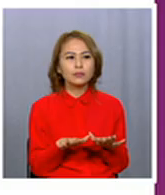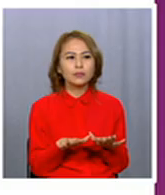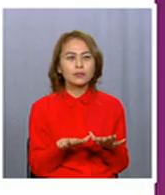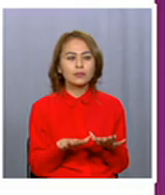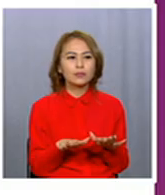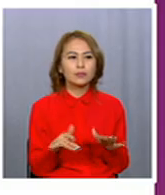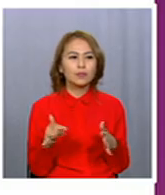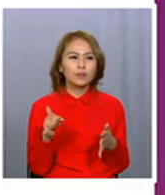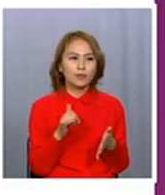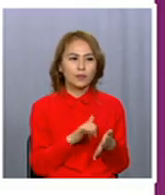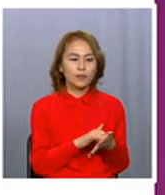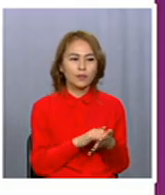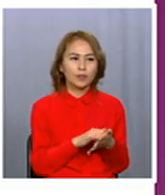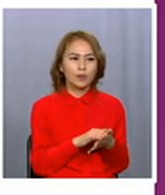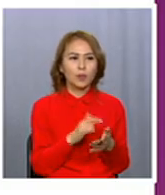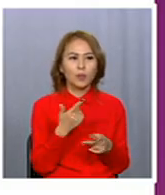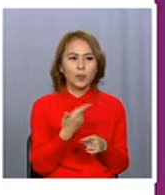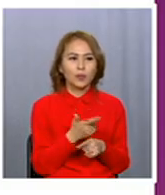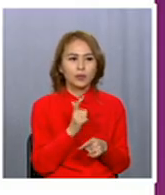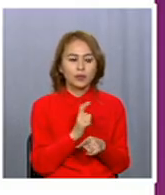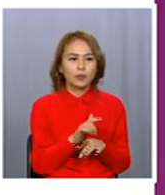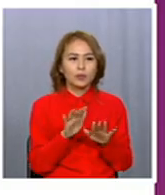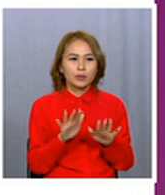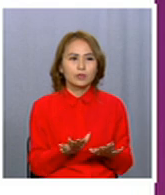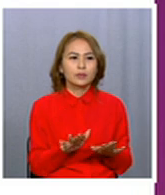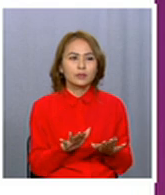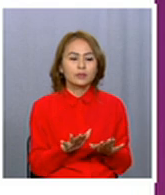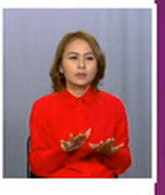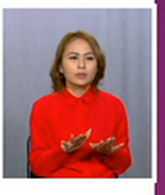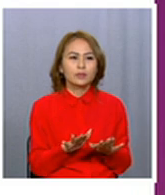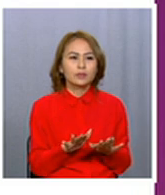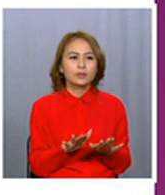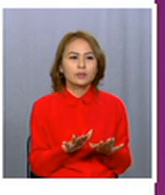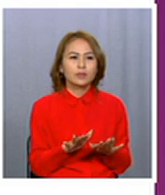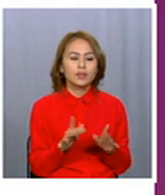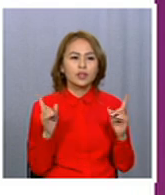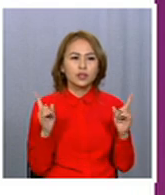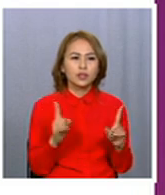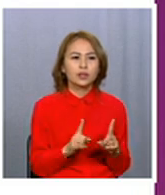орнықтырақ, өте орнықты. Кіші,